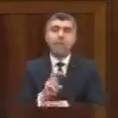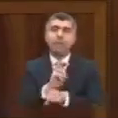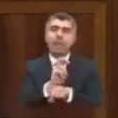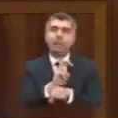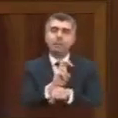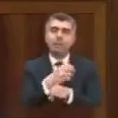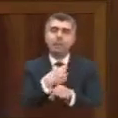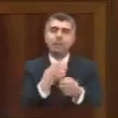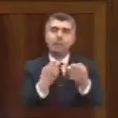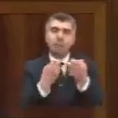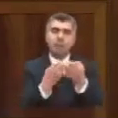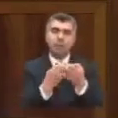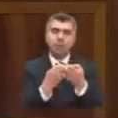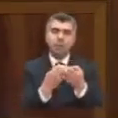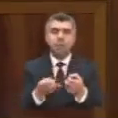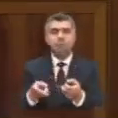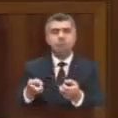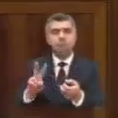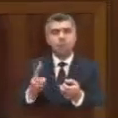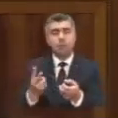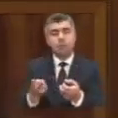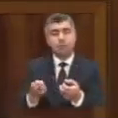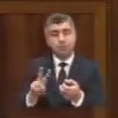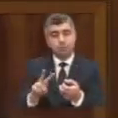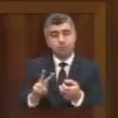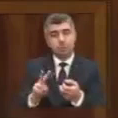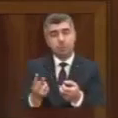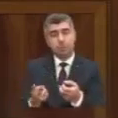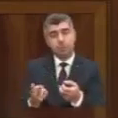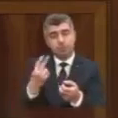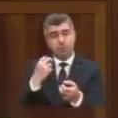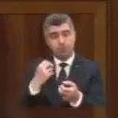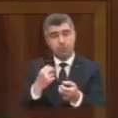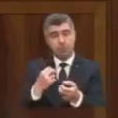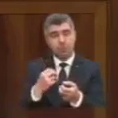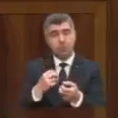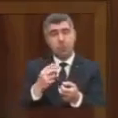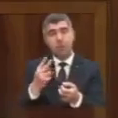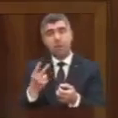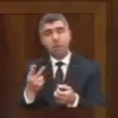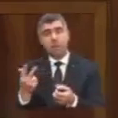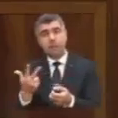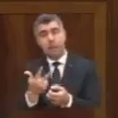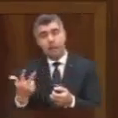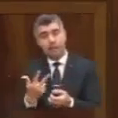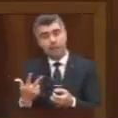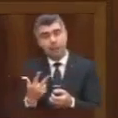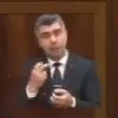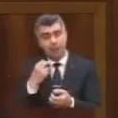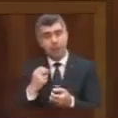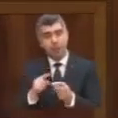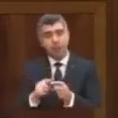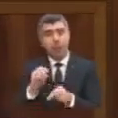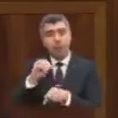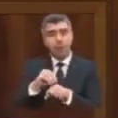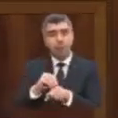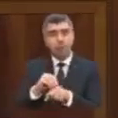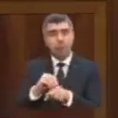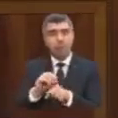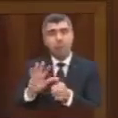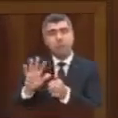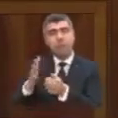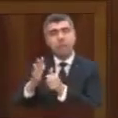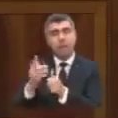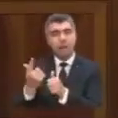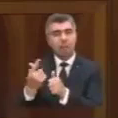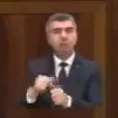رئيس الحكومه كتعطيه 2200 درهم في التنقل، في 100 درهم عنده خساره ديال 30 درهم بالمقارنه، وكتعطيوها دابا 6 دراهم، اش غايدير